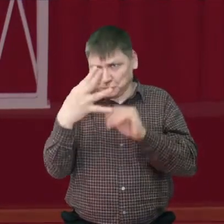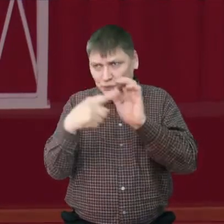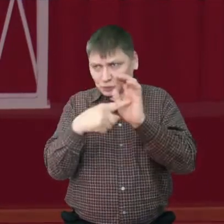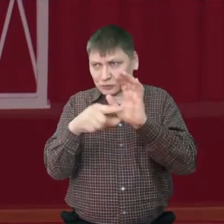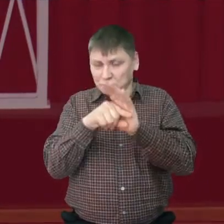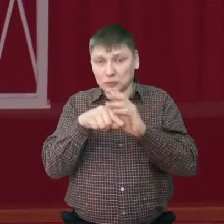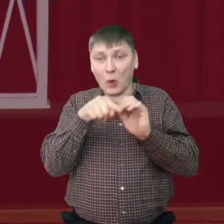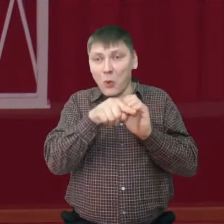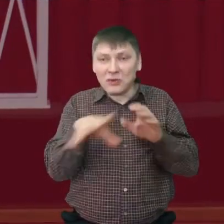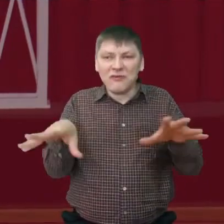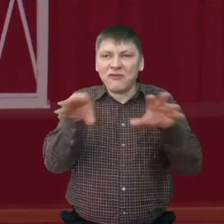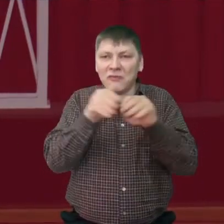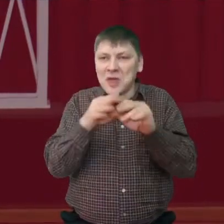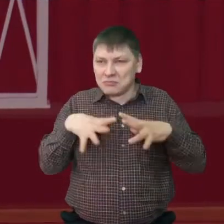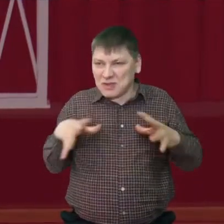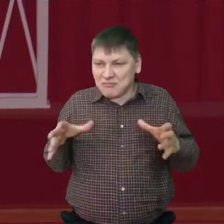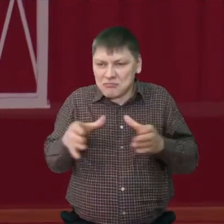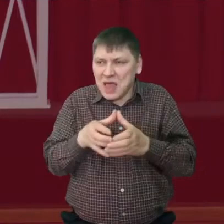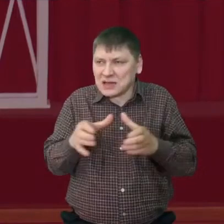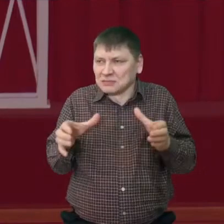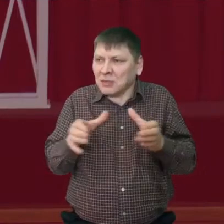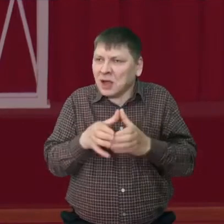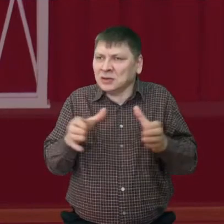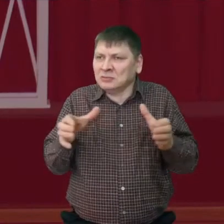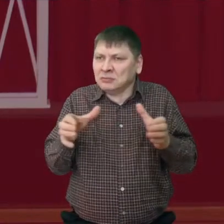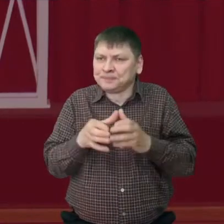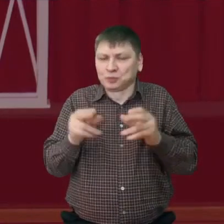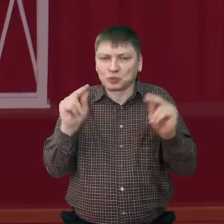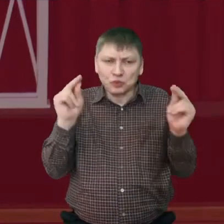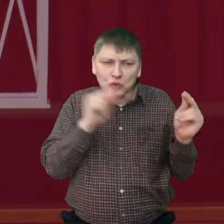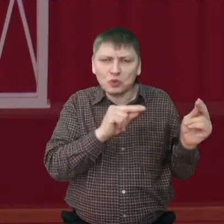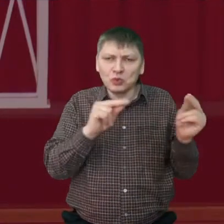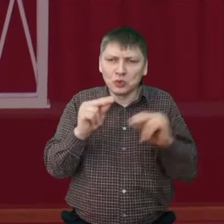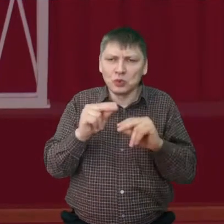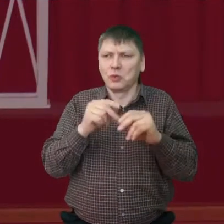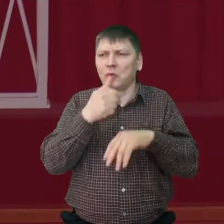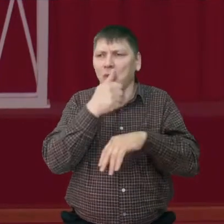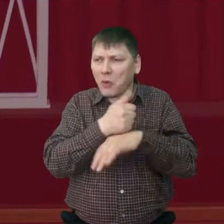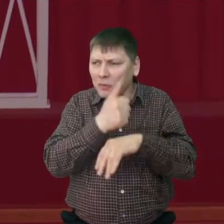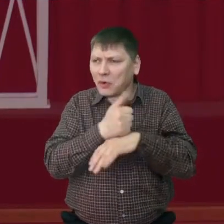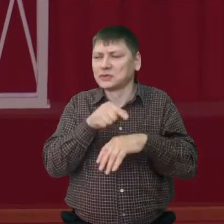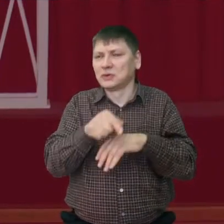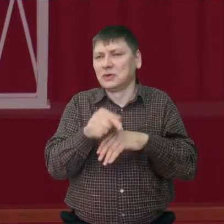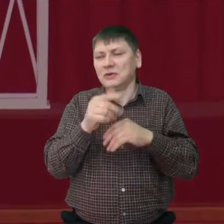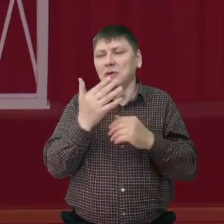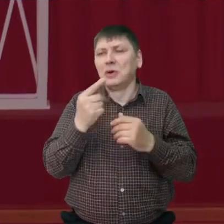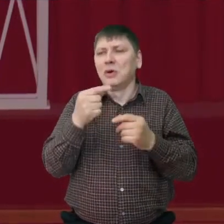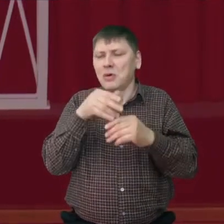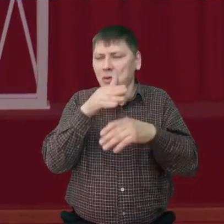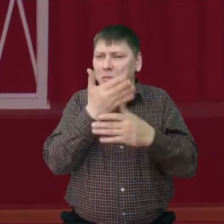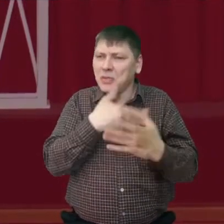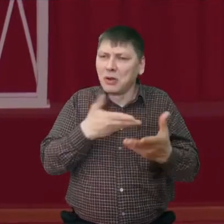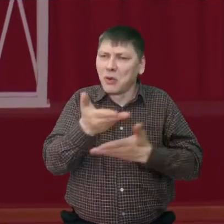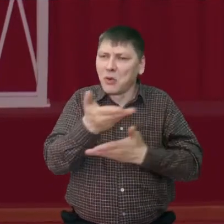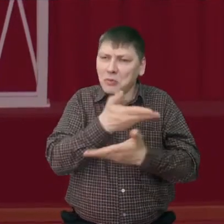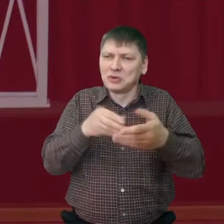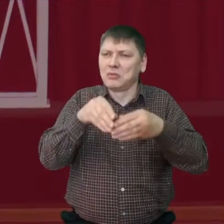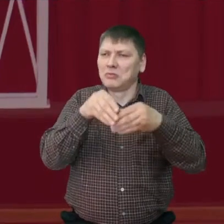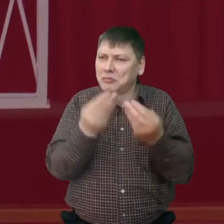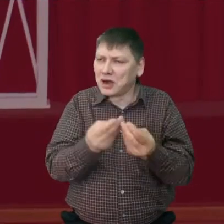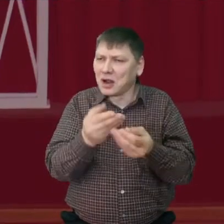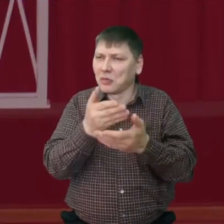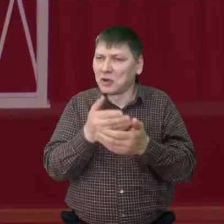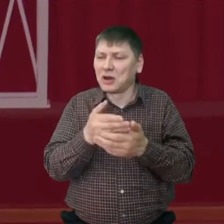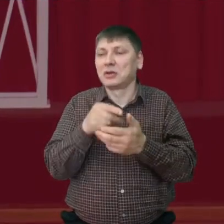где сказано, что они вместе пребывали. Находились в учении, в наставлении апостолов, в общении друг с другом, в преломлении хлеба, в молитвах, что говорит